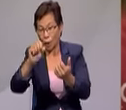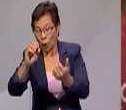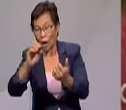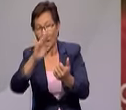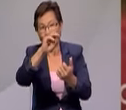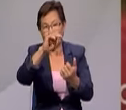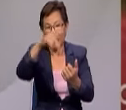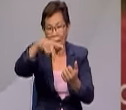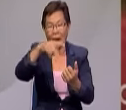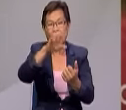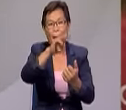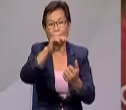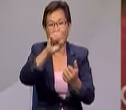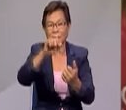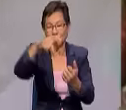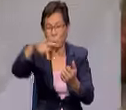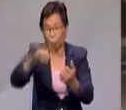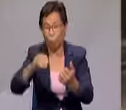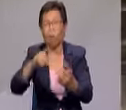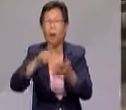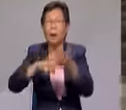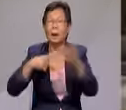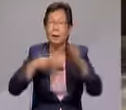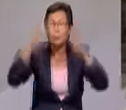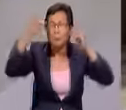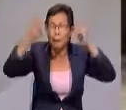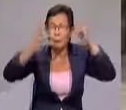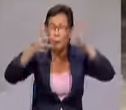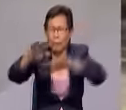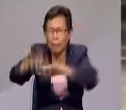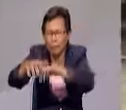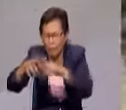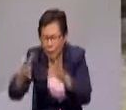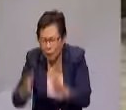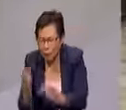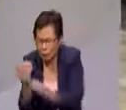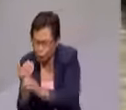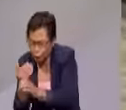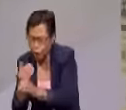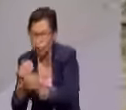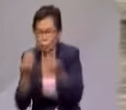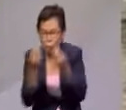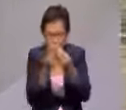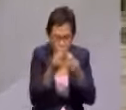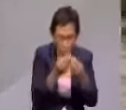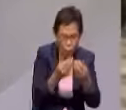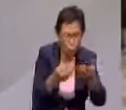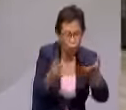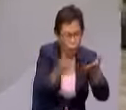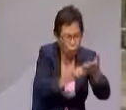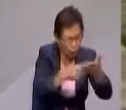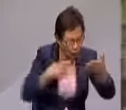apa yang kami bimbang adalah pekebun kecil. Kalau ikut data yang kami ada, hanya